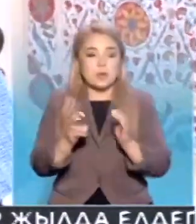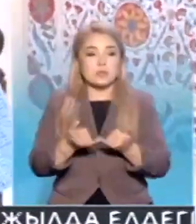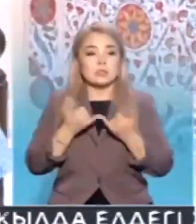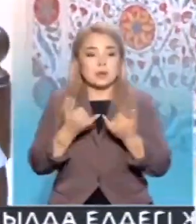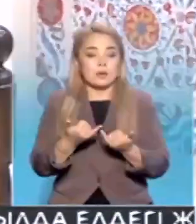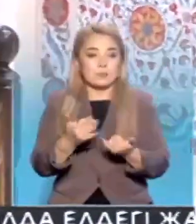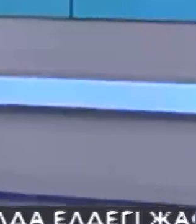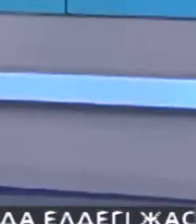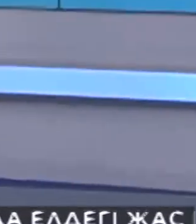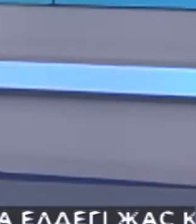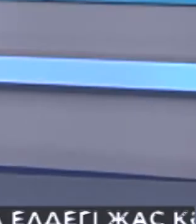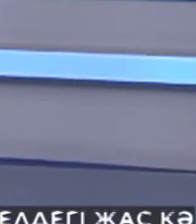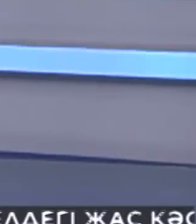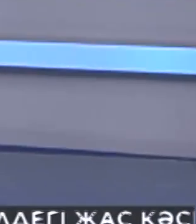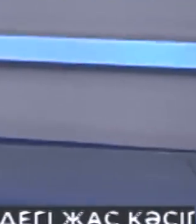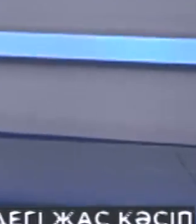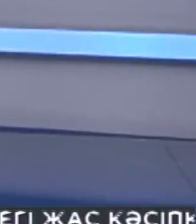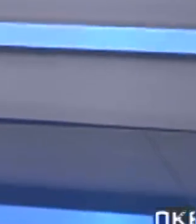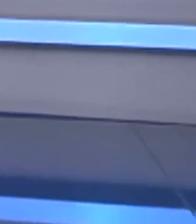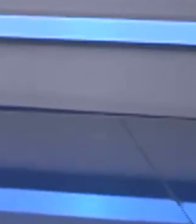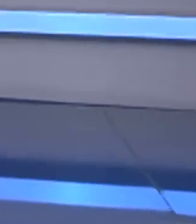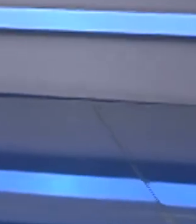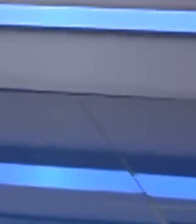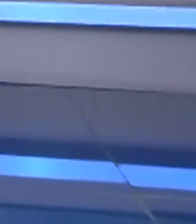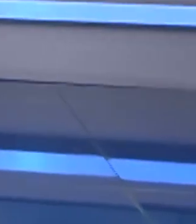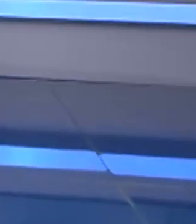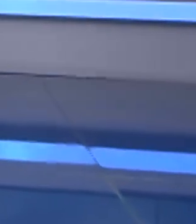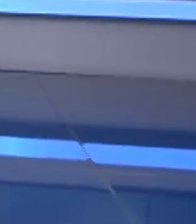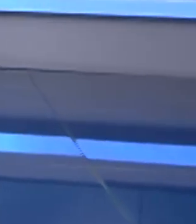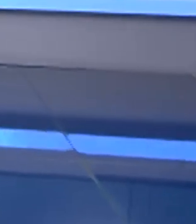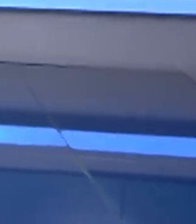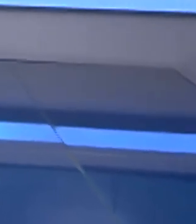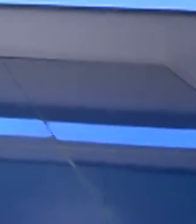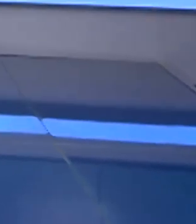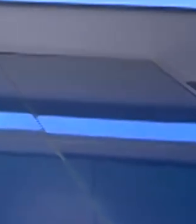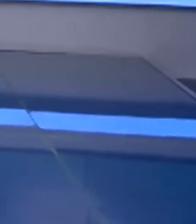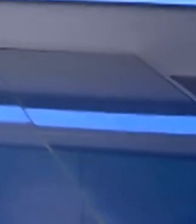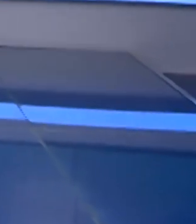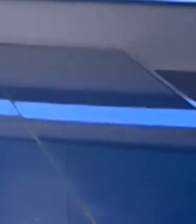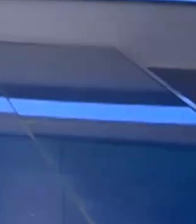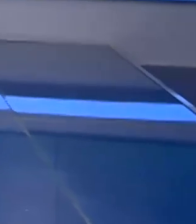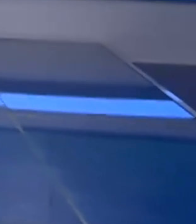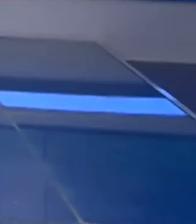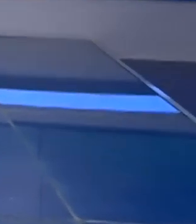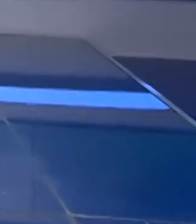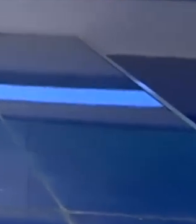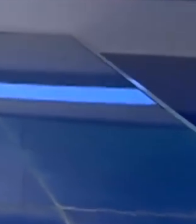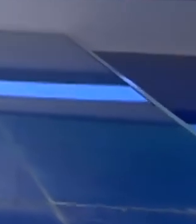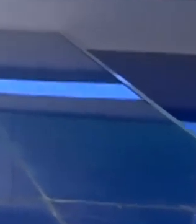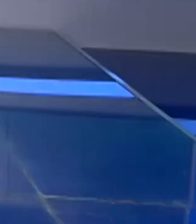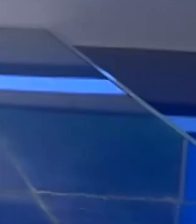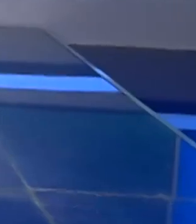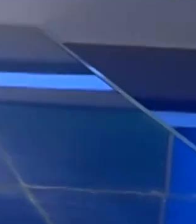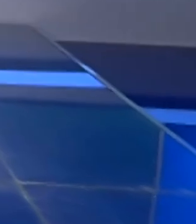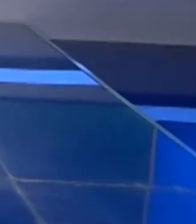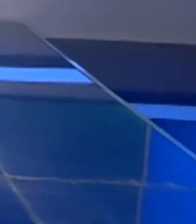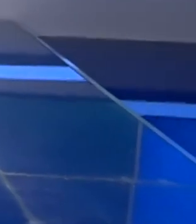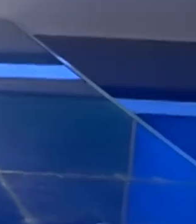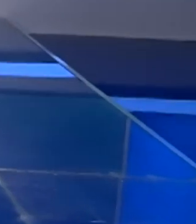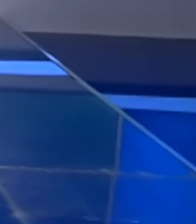тағайындалады. Әзірге осы, біздің жаңалықтарды сондай ақ Қазақстан Телеграм каналынан көре аласыздар. Алда ауа райы мәлімет.